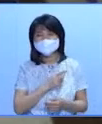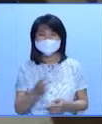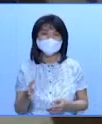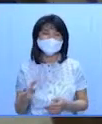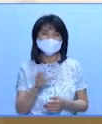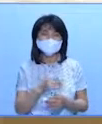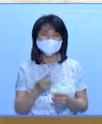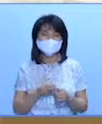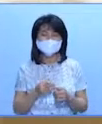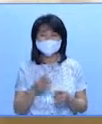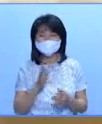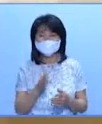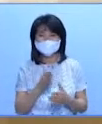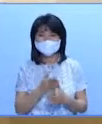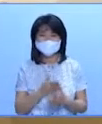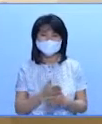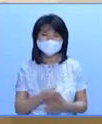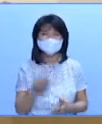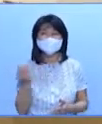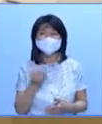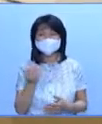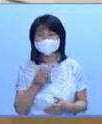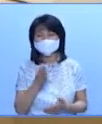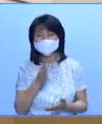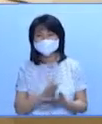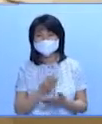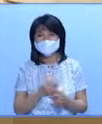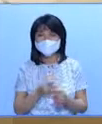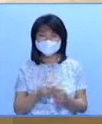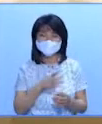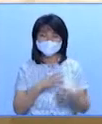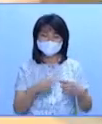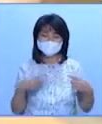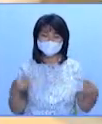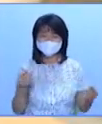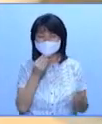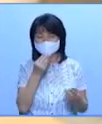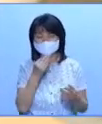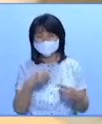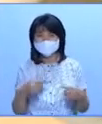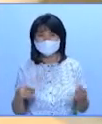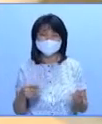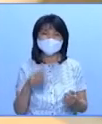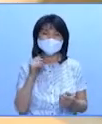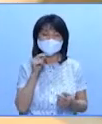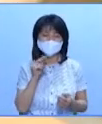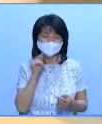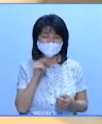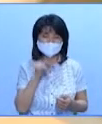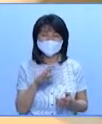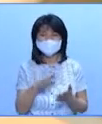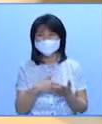азық-түлік жиынтығымен қамтамасыз етті. Оның ішінде күнделікті тұтынатын тағамның барлық түрі бар, яғни шай, май, қант сынды қажетті